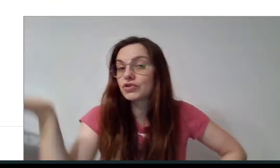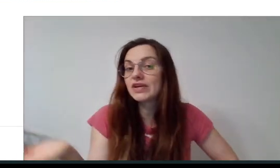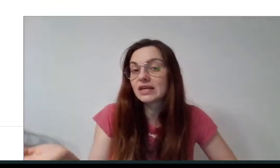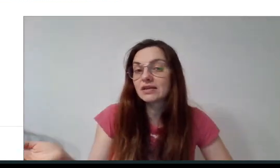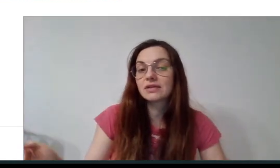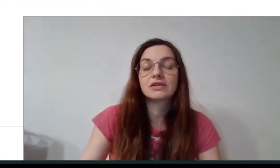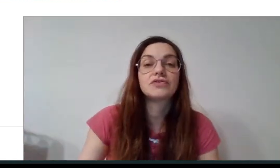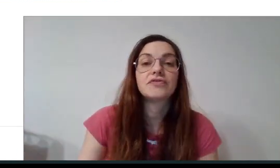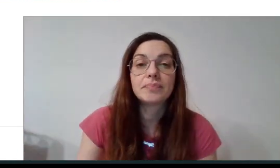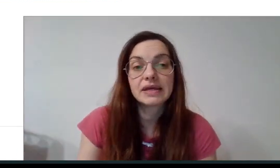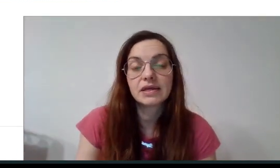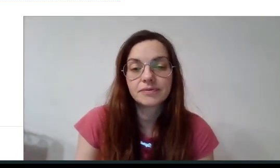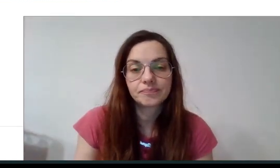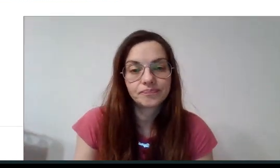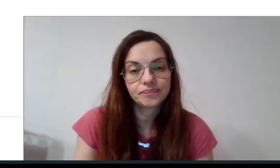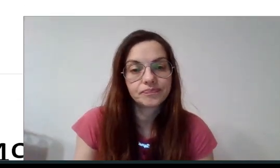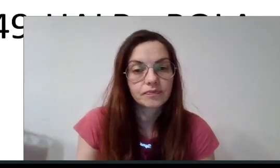weekend? Znači, verbringen.